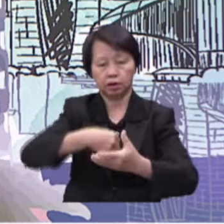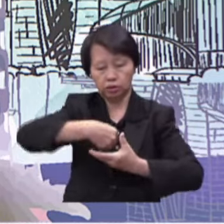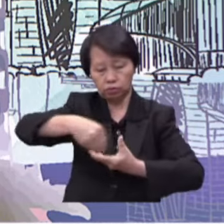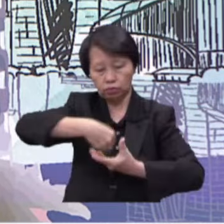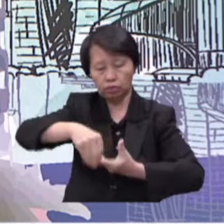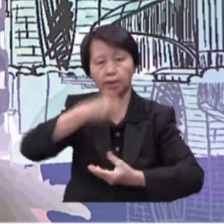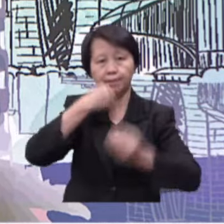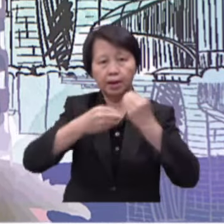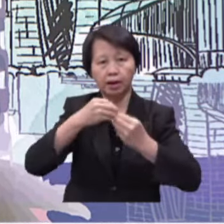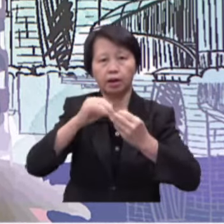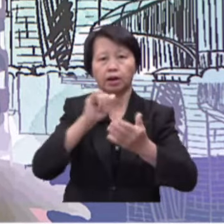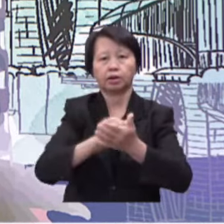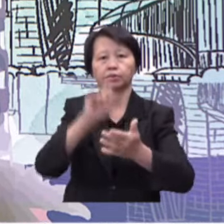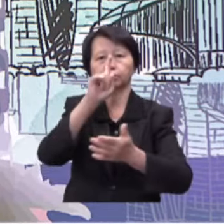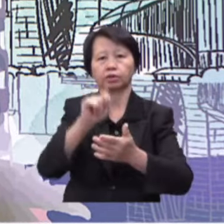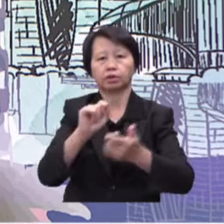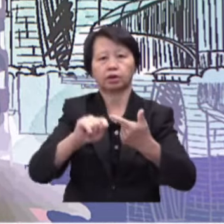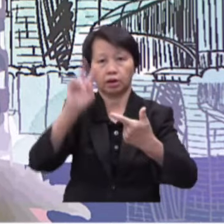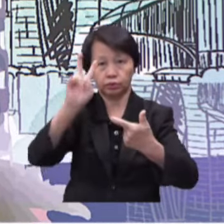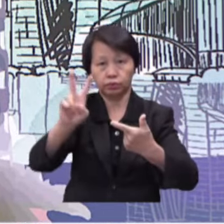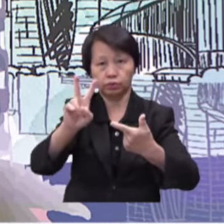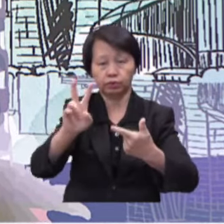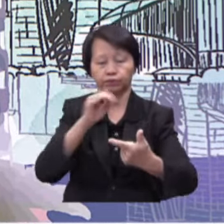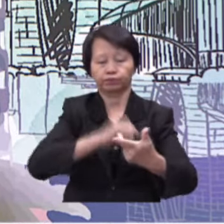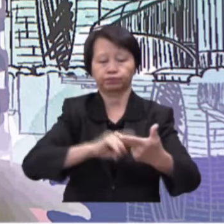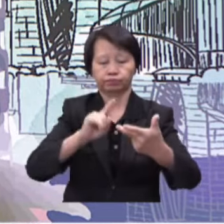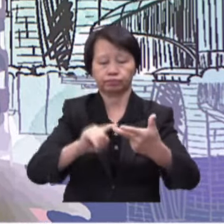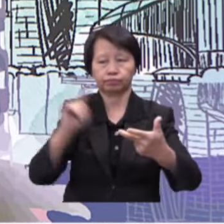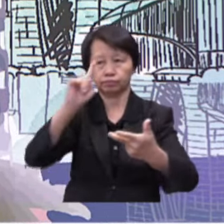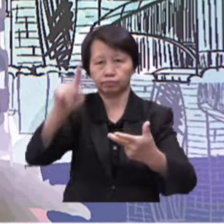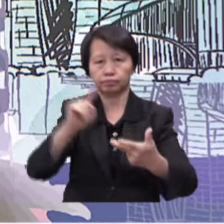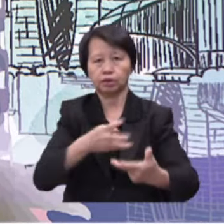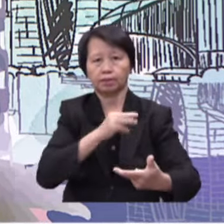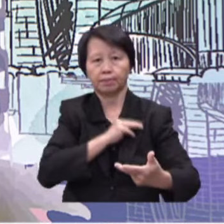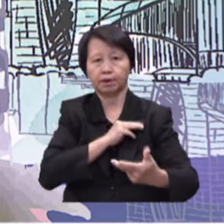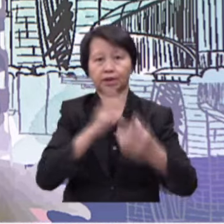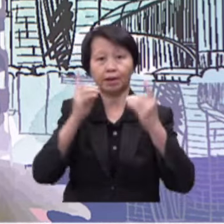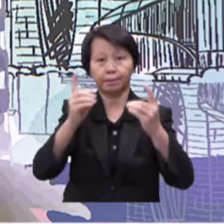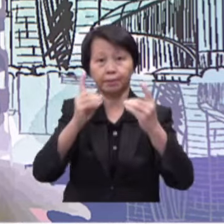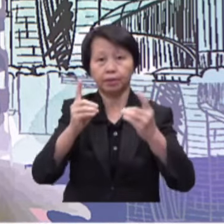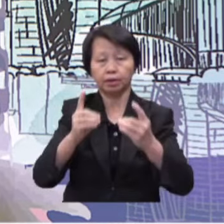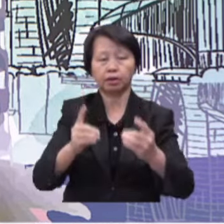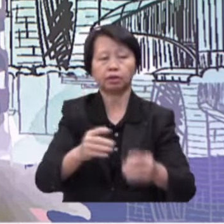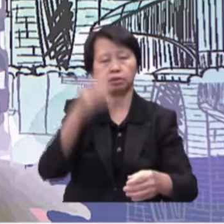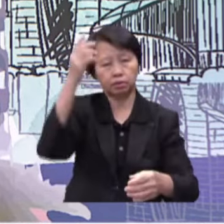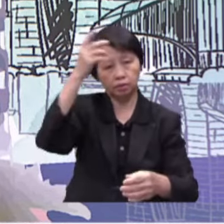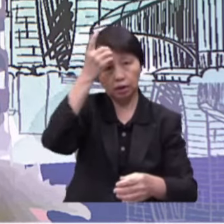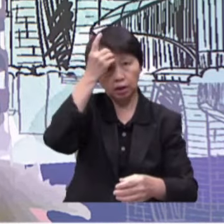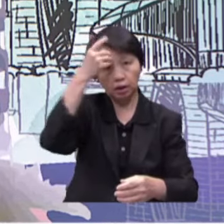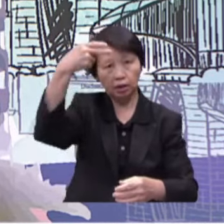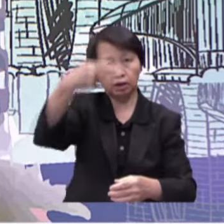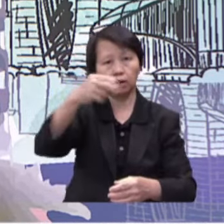makanan itu soal yang kedua kalau kita melihat menteri pendidikan puluhan diminta oleh